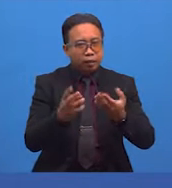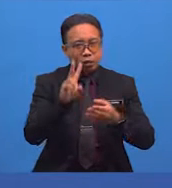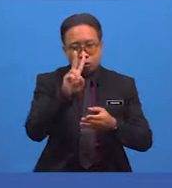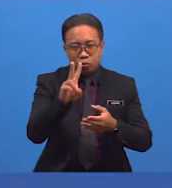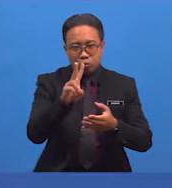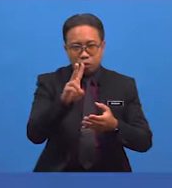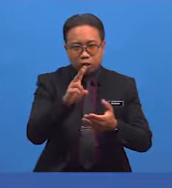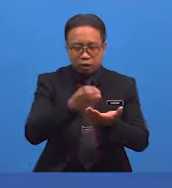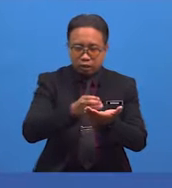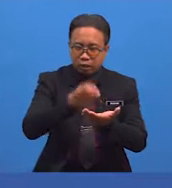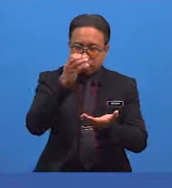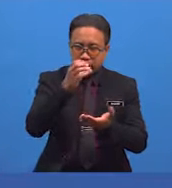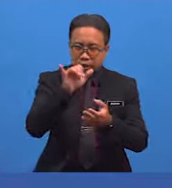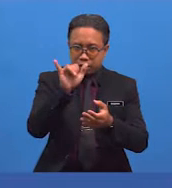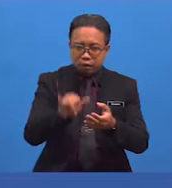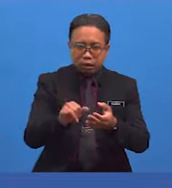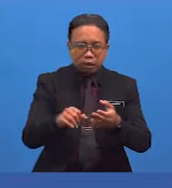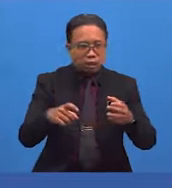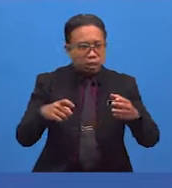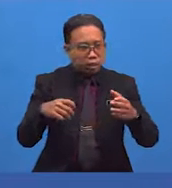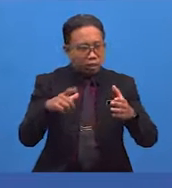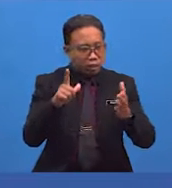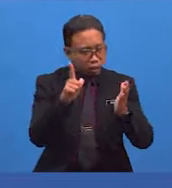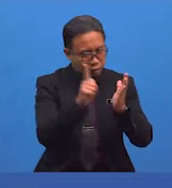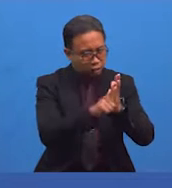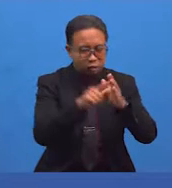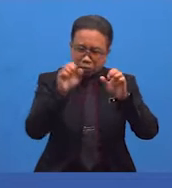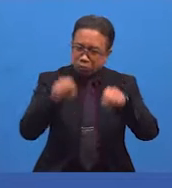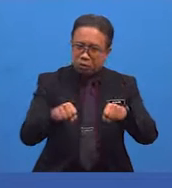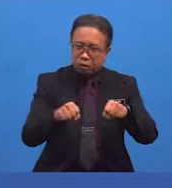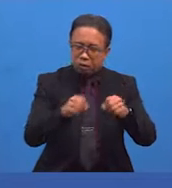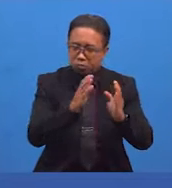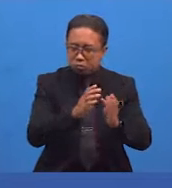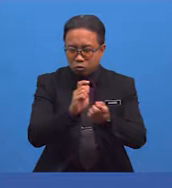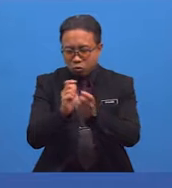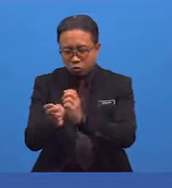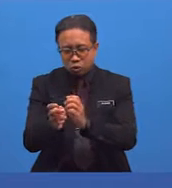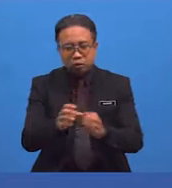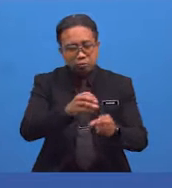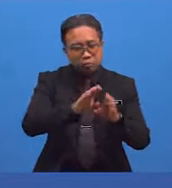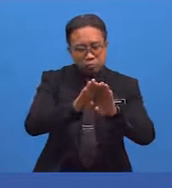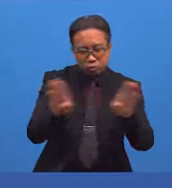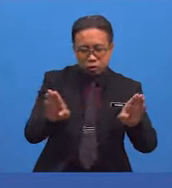bagaimanakah dua buah gelas yang melekat dapat diasingkan dengan mudah?